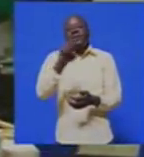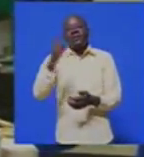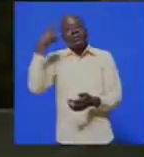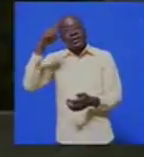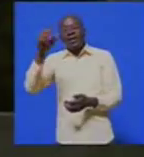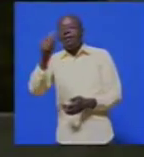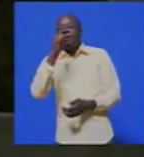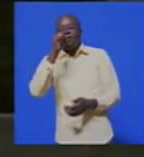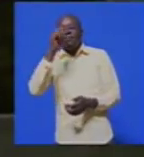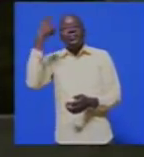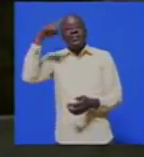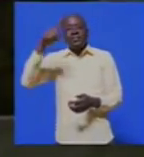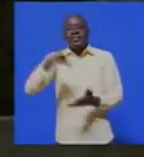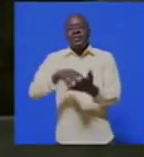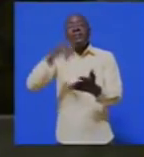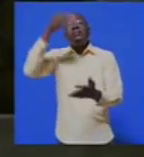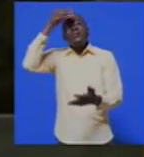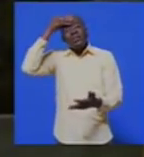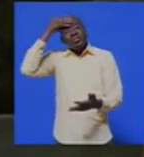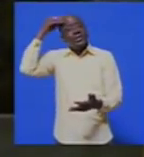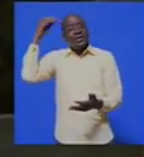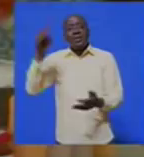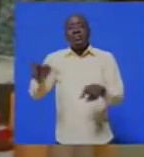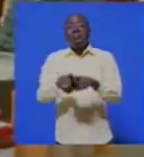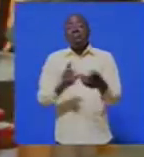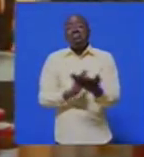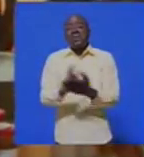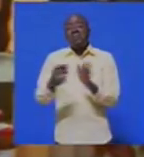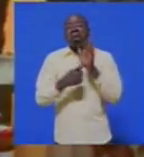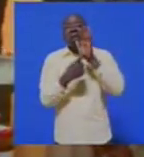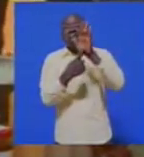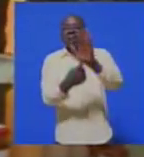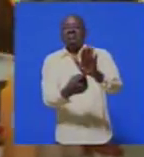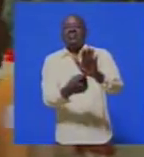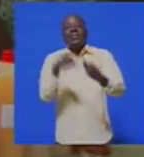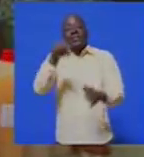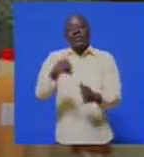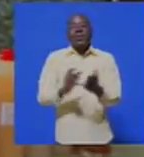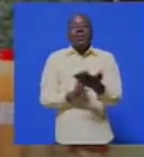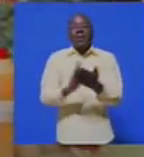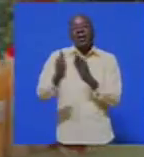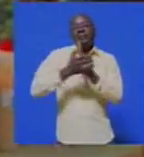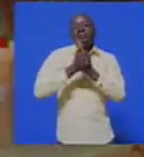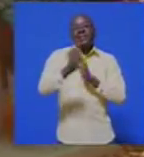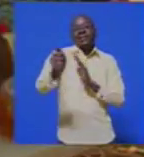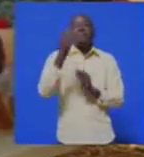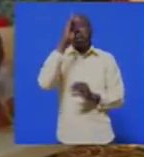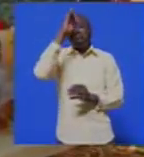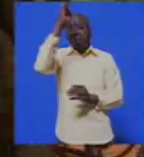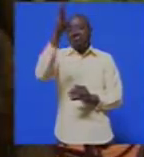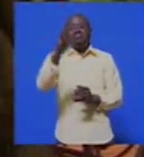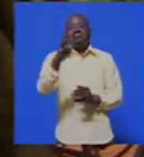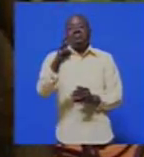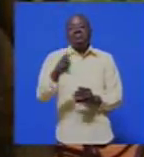l'agroalimentaire, ces apprenants séduisent aussi bien par leurs démonstrations que par la qualité de leurs inventions. que